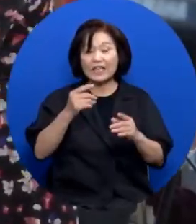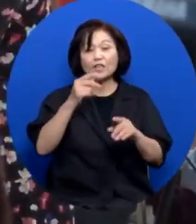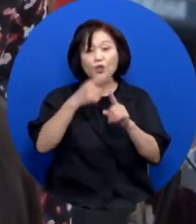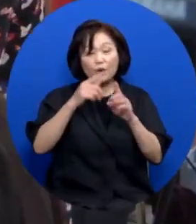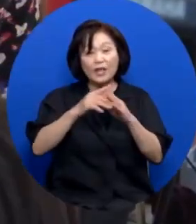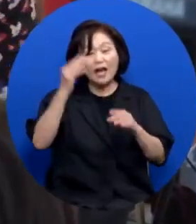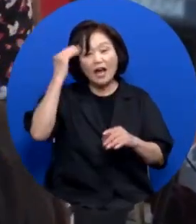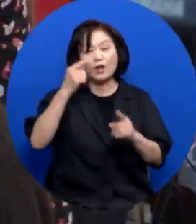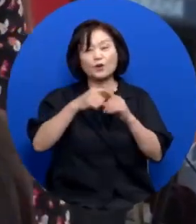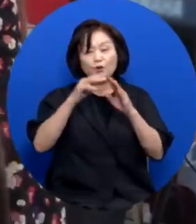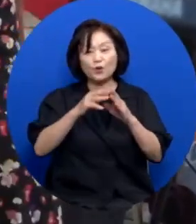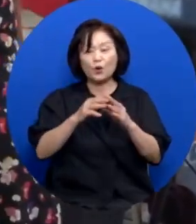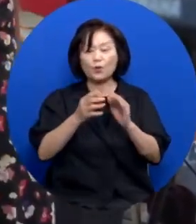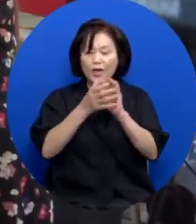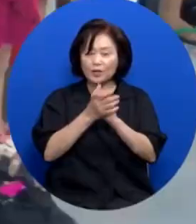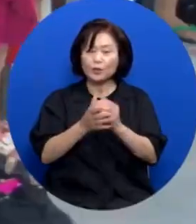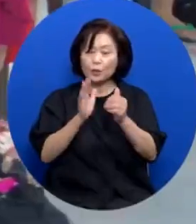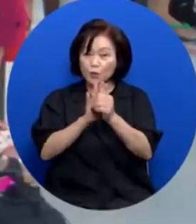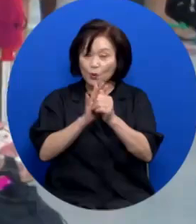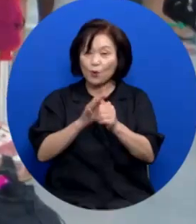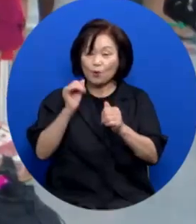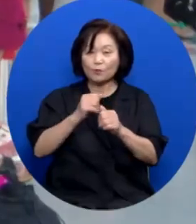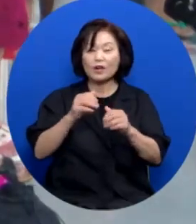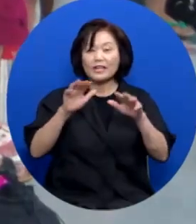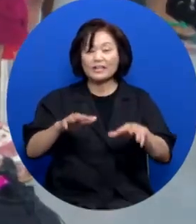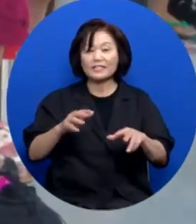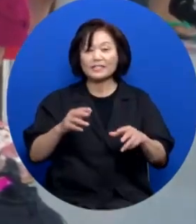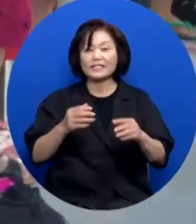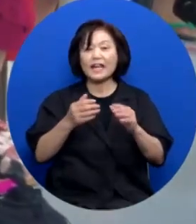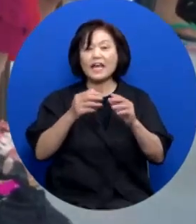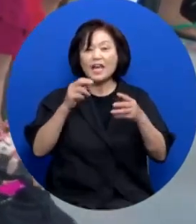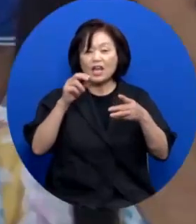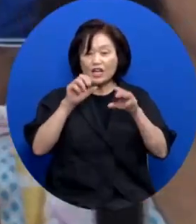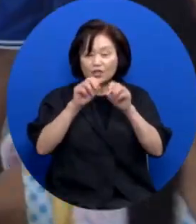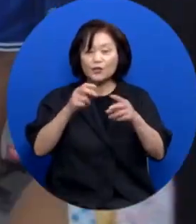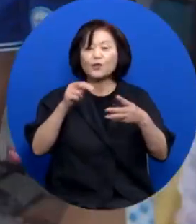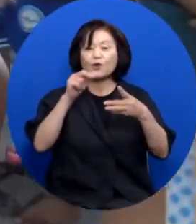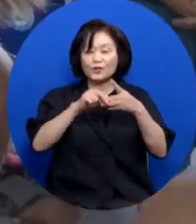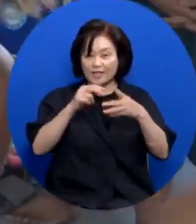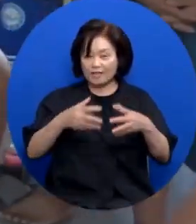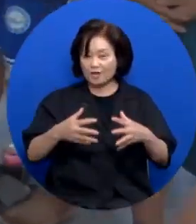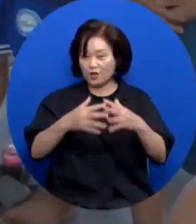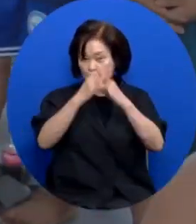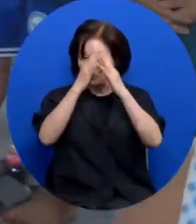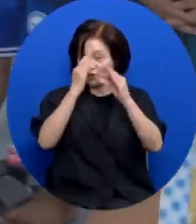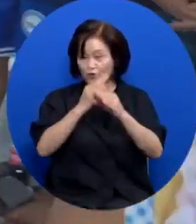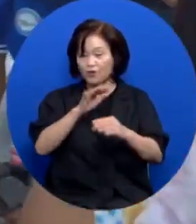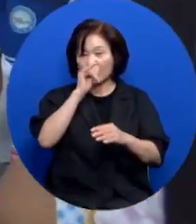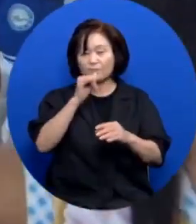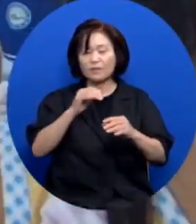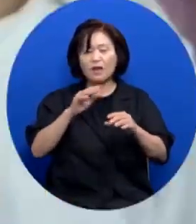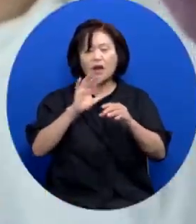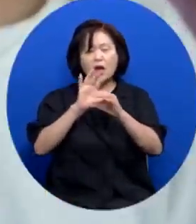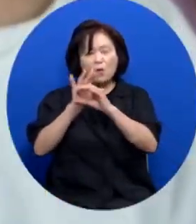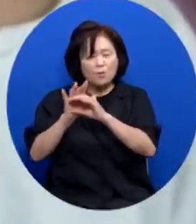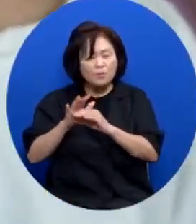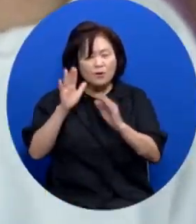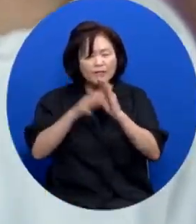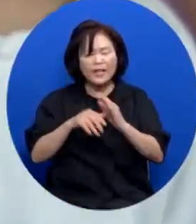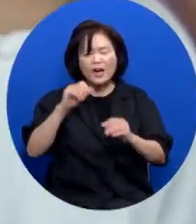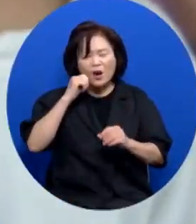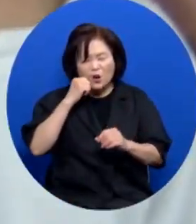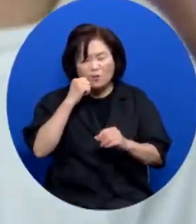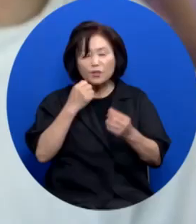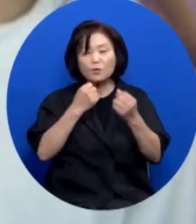한국교회의 기도와 후원으로 현재 선교센터를 건축 중에 있습니다. 뿔로의 아이들은 팬데믹 기간 어려움 속에서도 예배를 계속